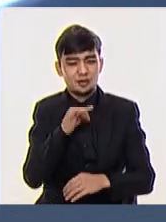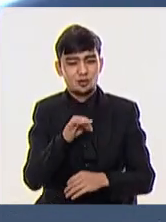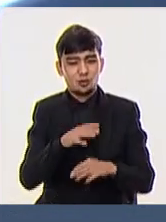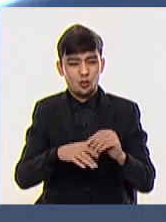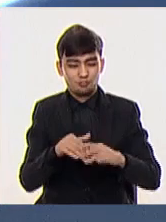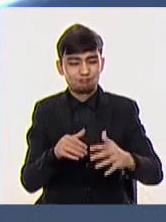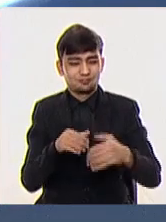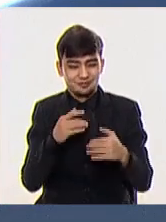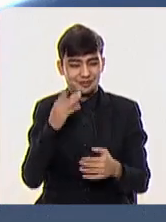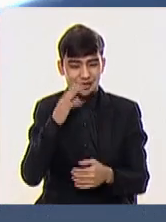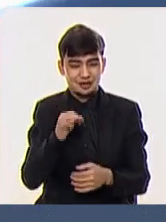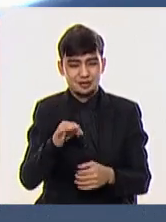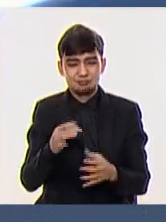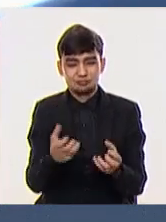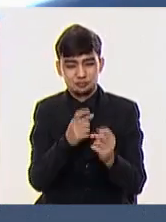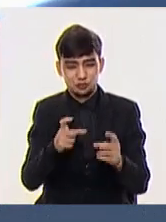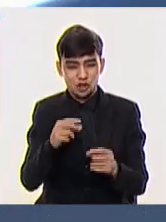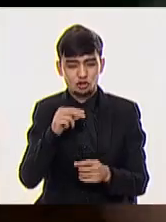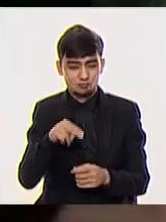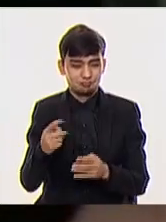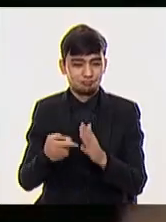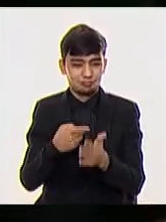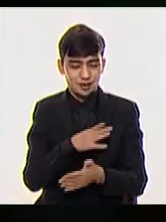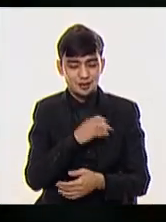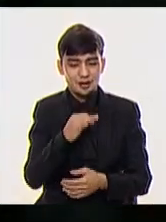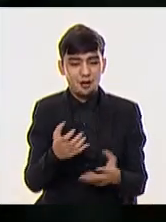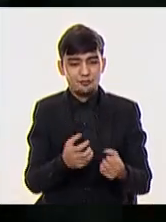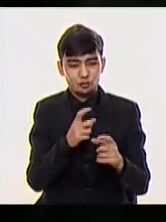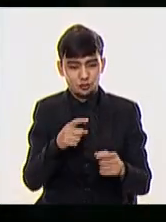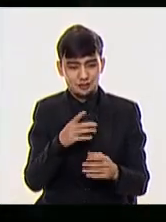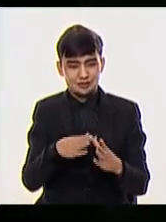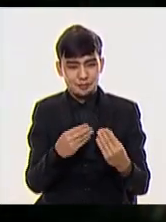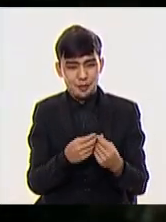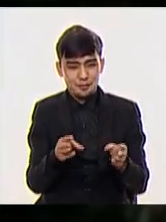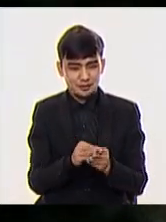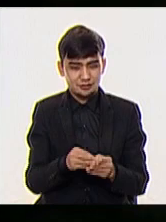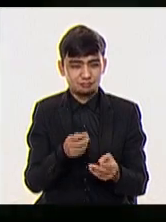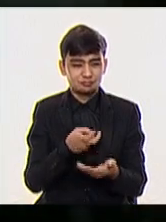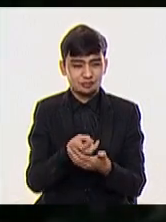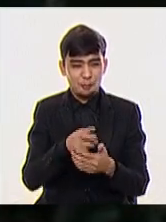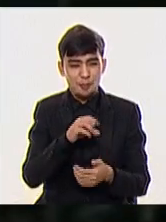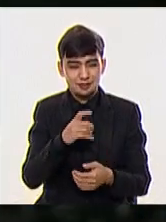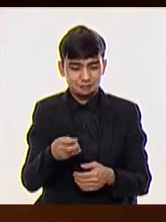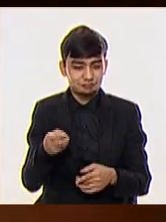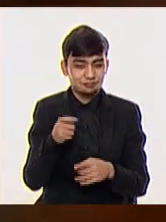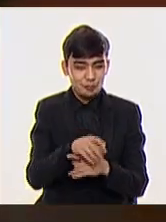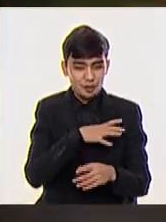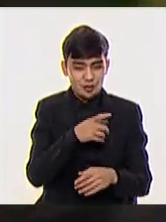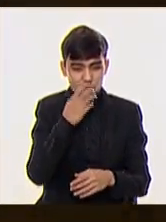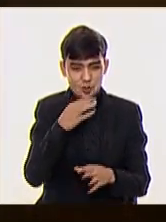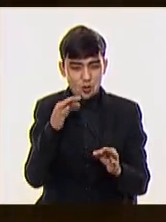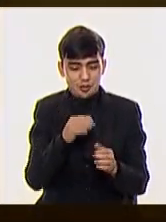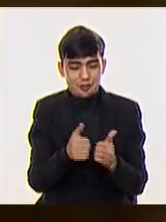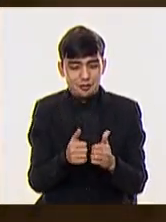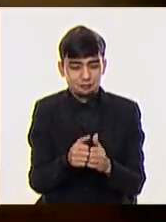үшін құтқарушылар шақыруға тура келген. Құтқарушылардың айтуынша, жанұясымен шаңғы базасынан қайтып келген бала жылу батареясының